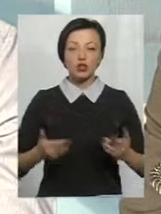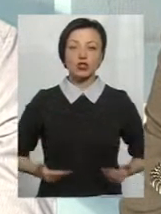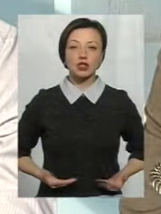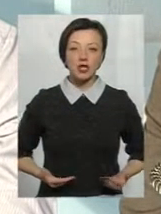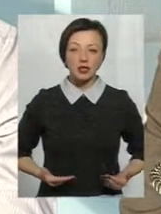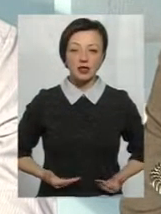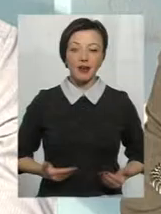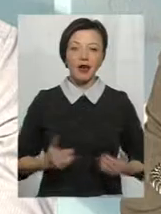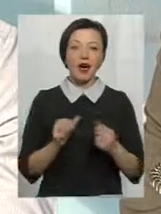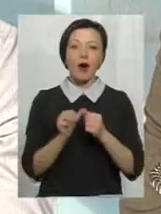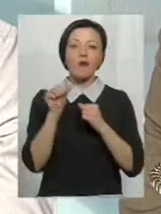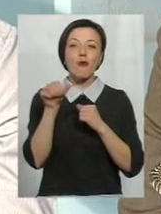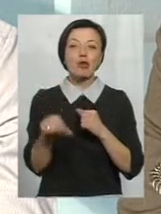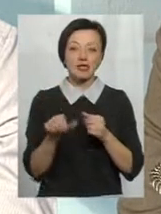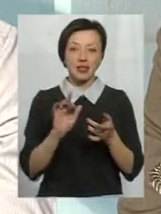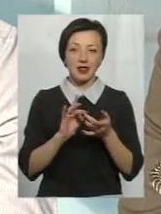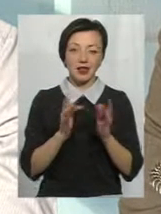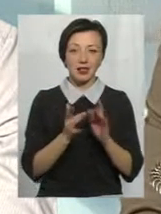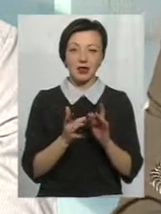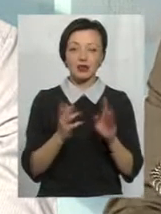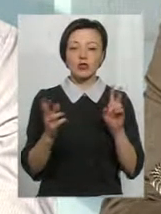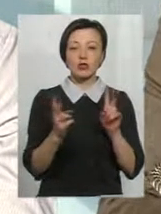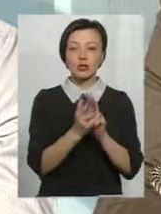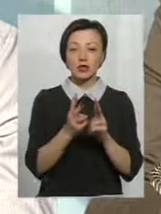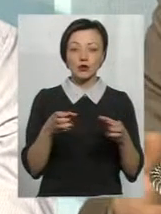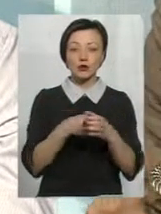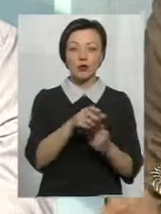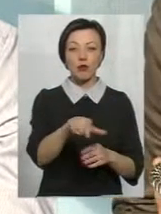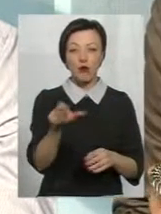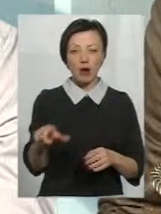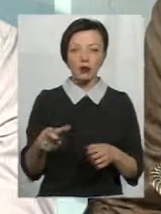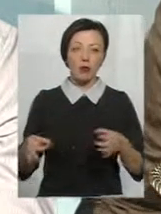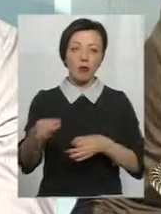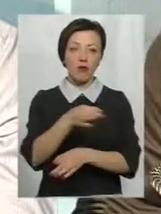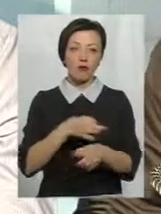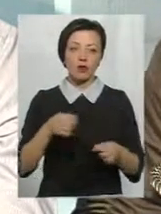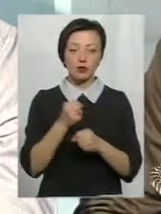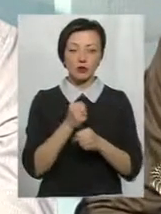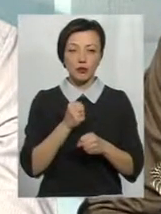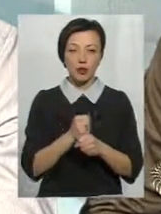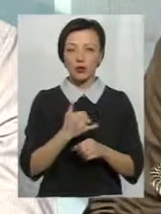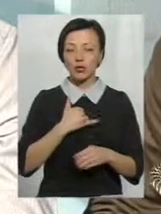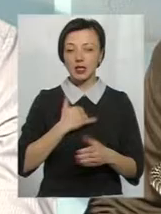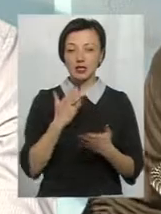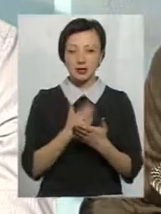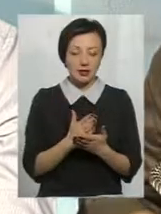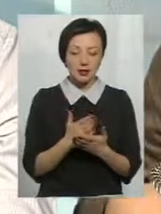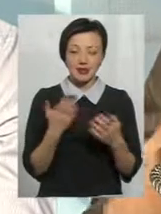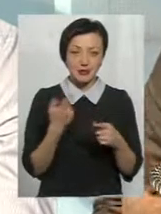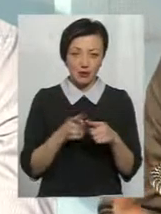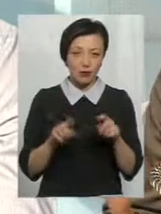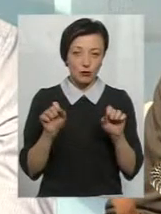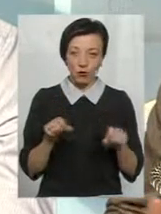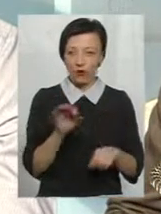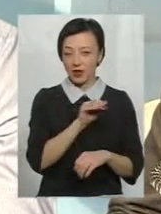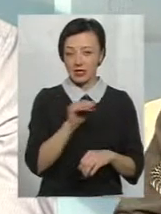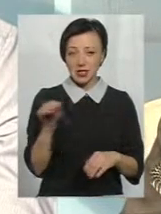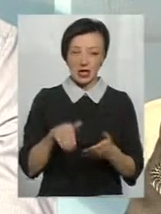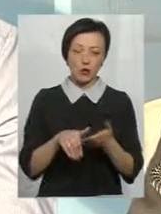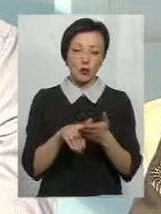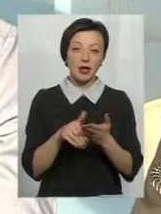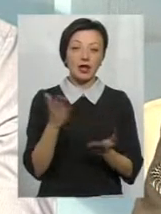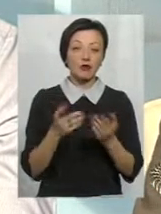офлайні, вийти, зібратися з громадою, зробити якісь громадські обговорення. У нас є цей інструмент, і він є офіційним. Тобто,